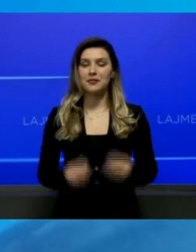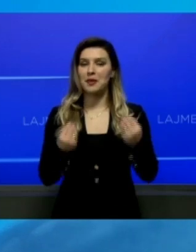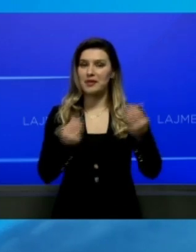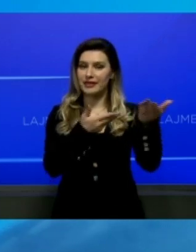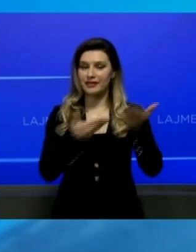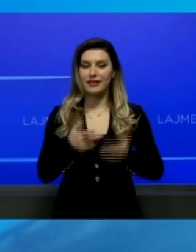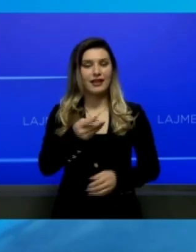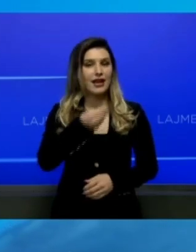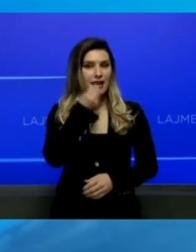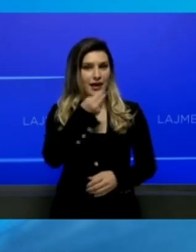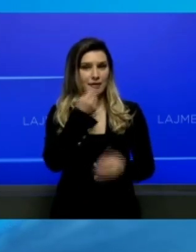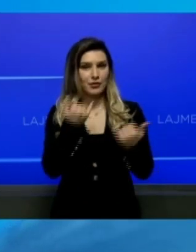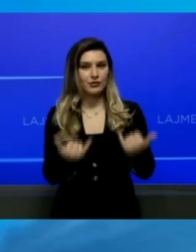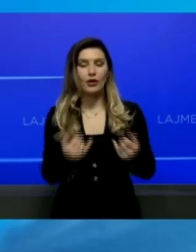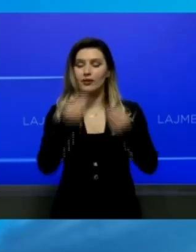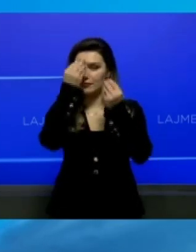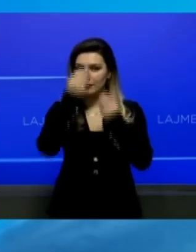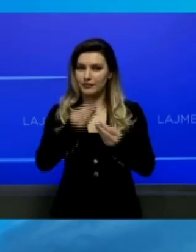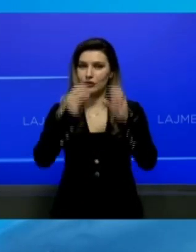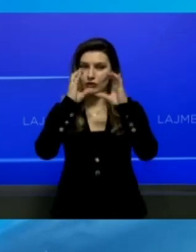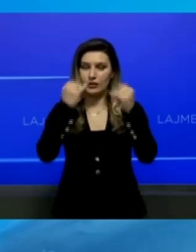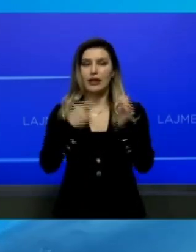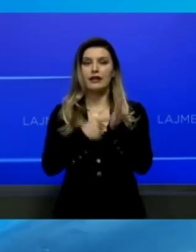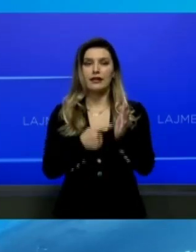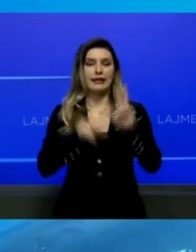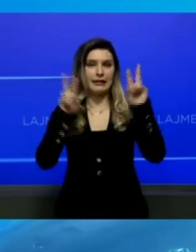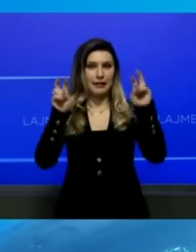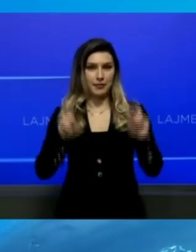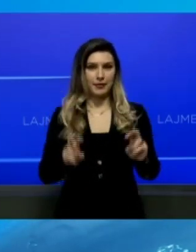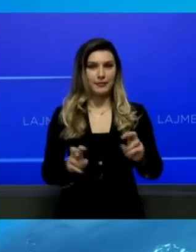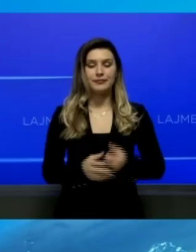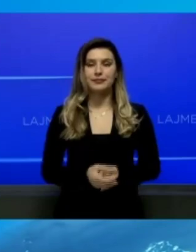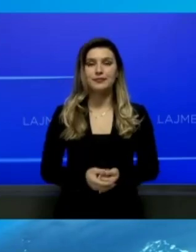Mirë se erdhët në imazhin e ditës të nderuar. Shikues, këta janë kryetitujt për sot.